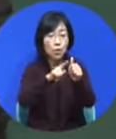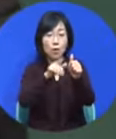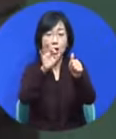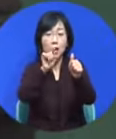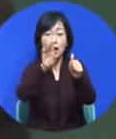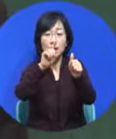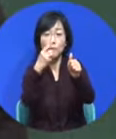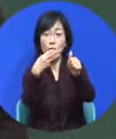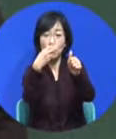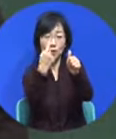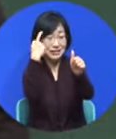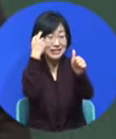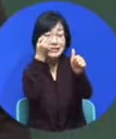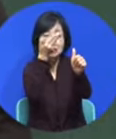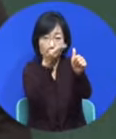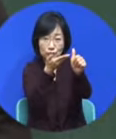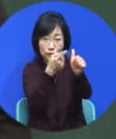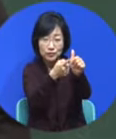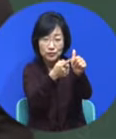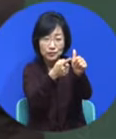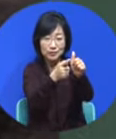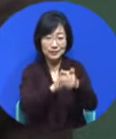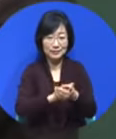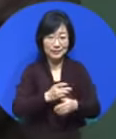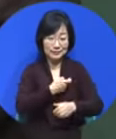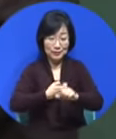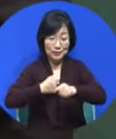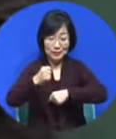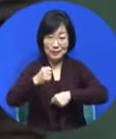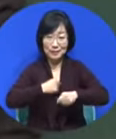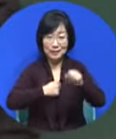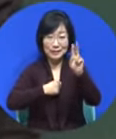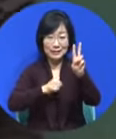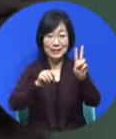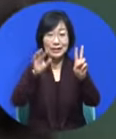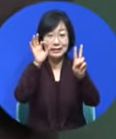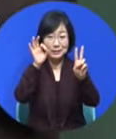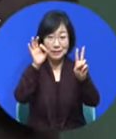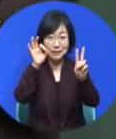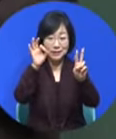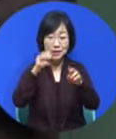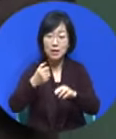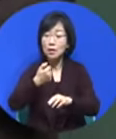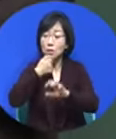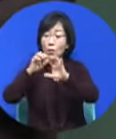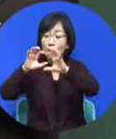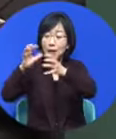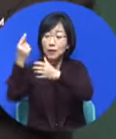말이 사도 2장 10절에 로마에서 나네이 사람 참